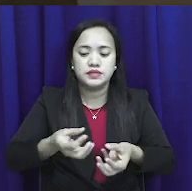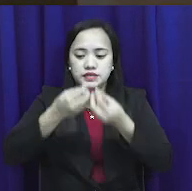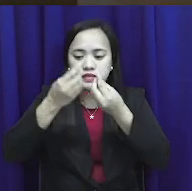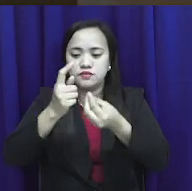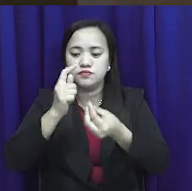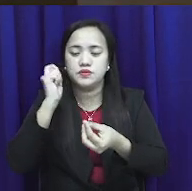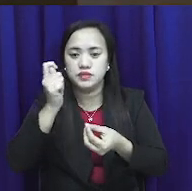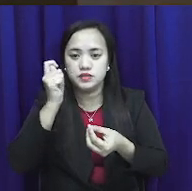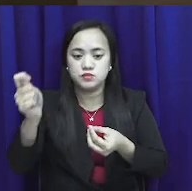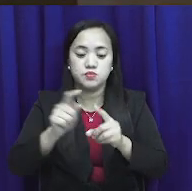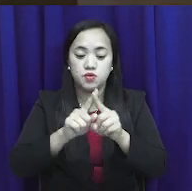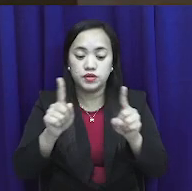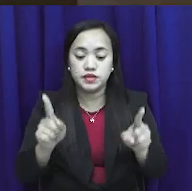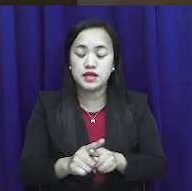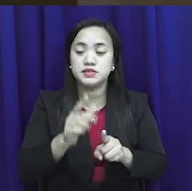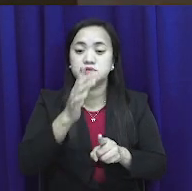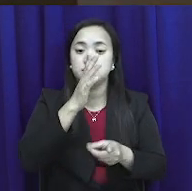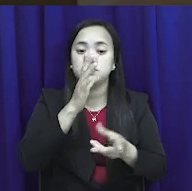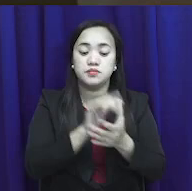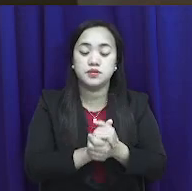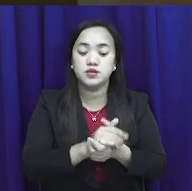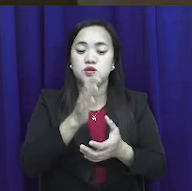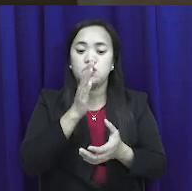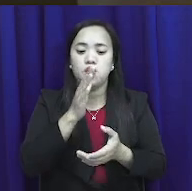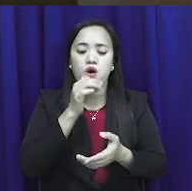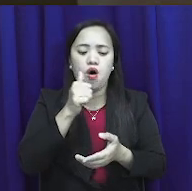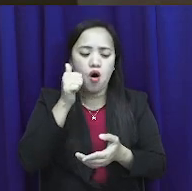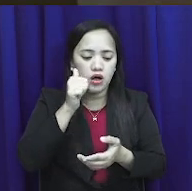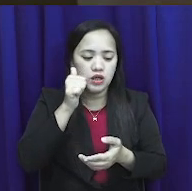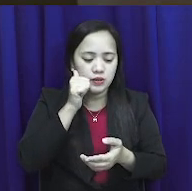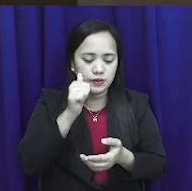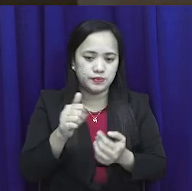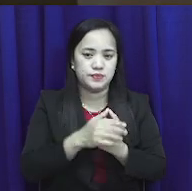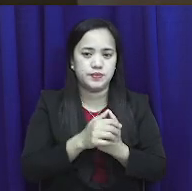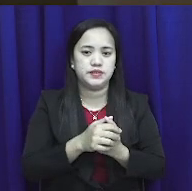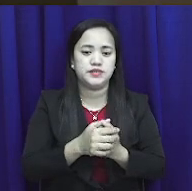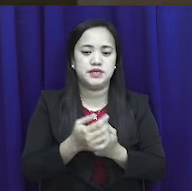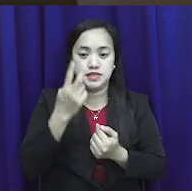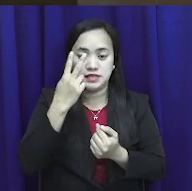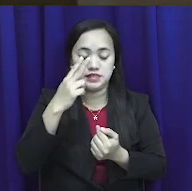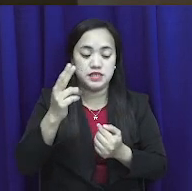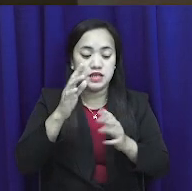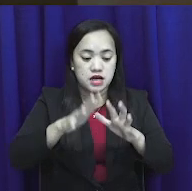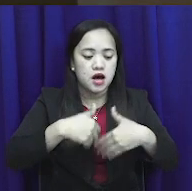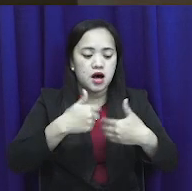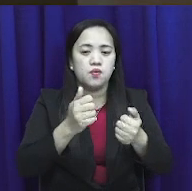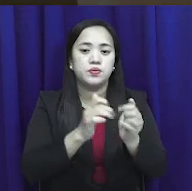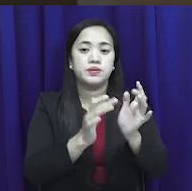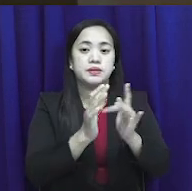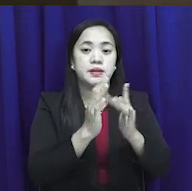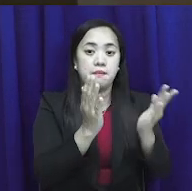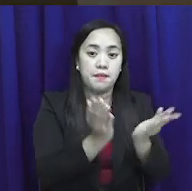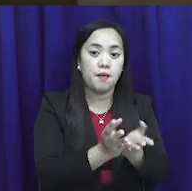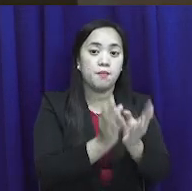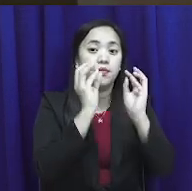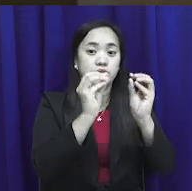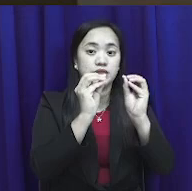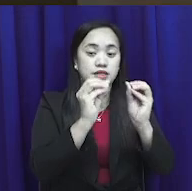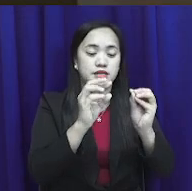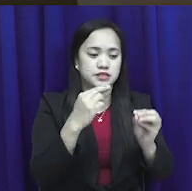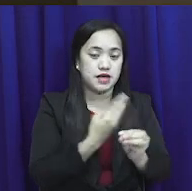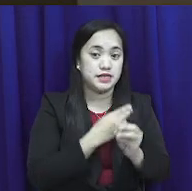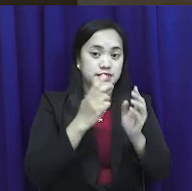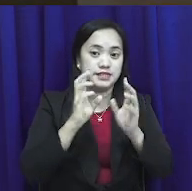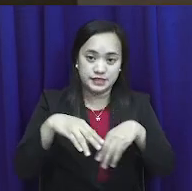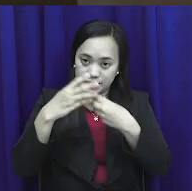asawa at bilang isang ina ay dapat mag-reflect yan kung paano tinut ng Bibliya Amen bigyan ko kayo ng